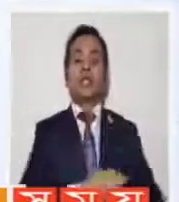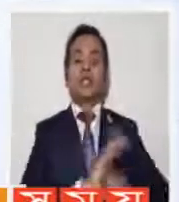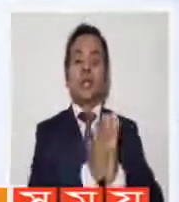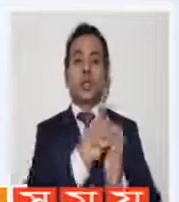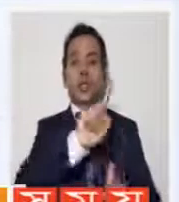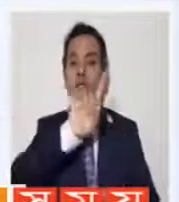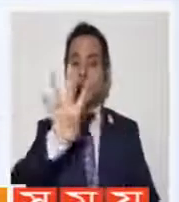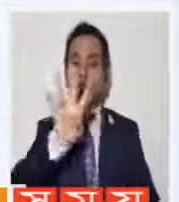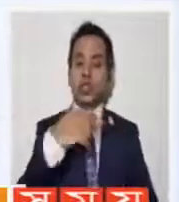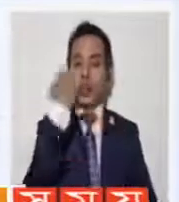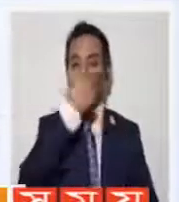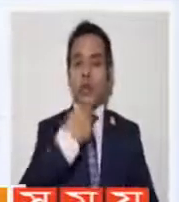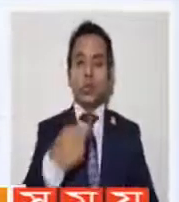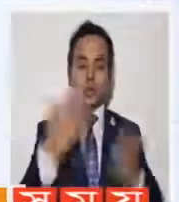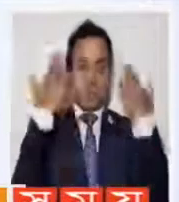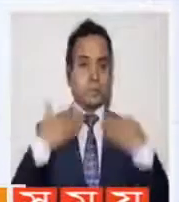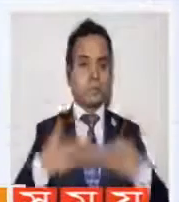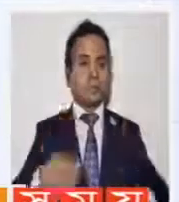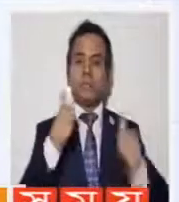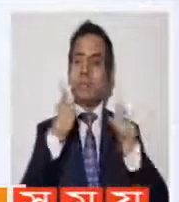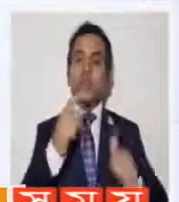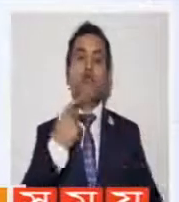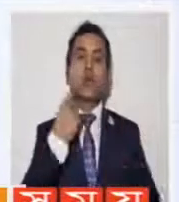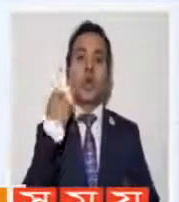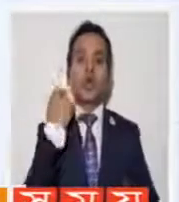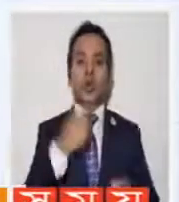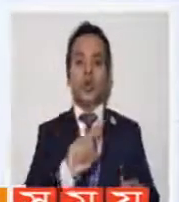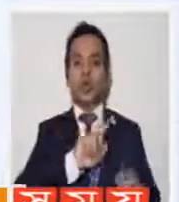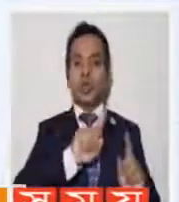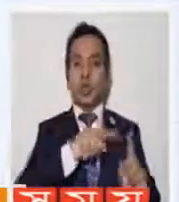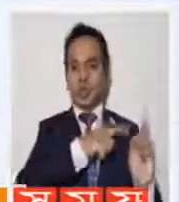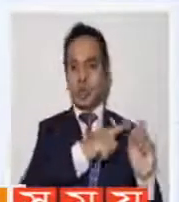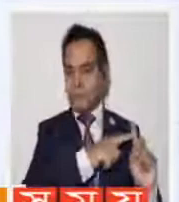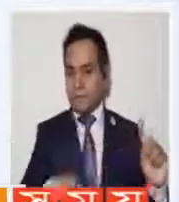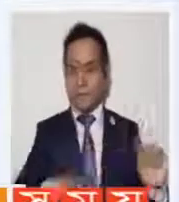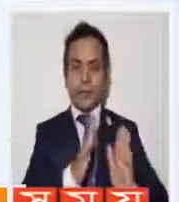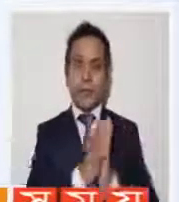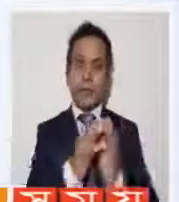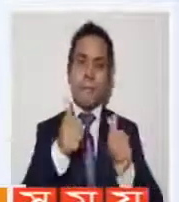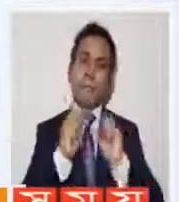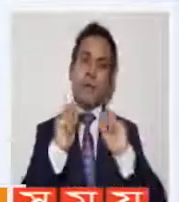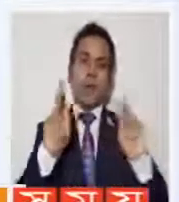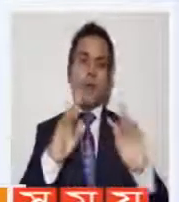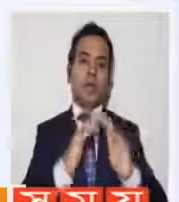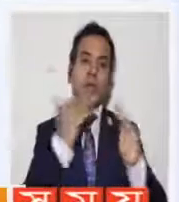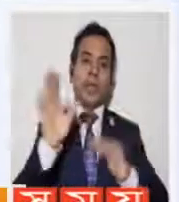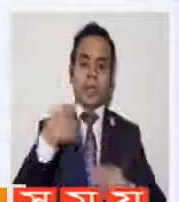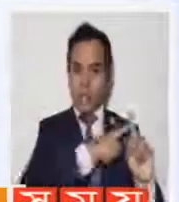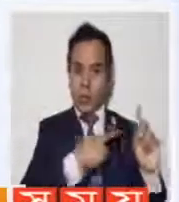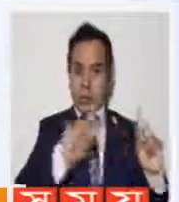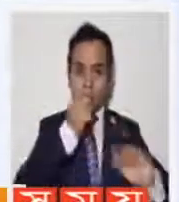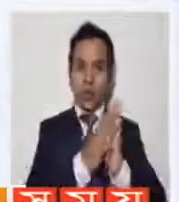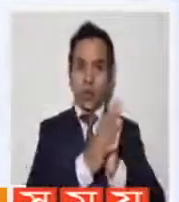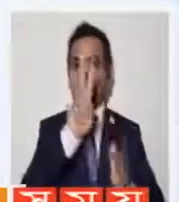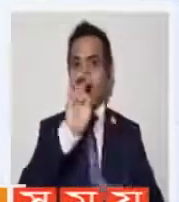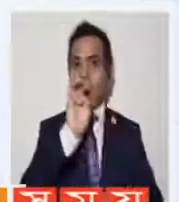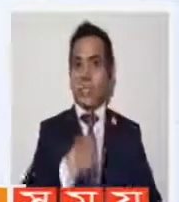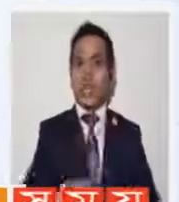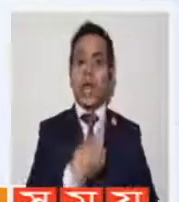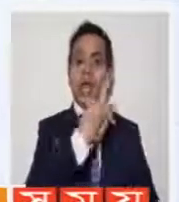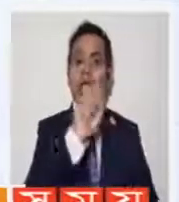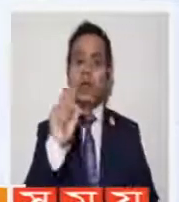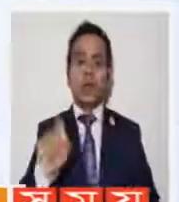ডিভিশন থেকে ১০ জন, শেখ রাসেল গ্যাস্ট্রো লিভার হসপিটাল থেকে ১৪ জন। এইভাবে মোট ১৯১জন আমাদের